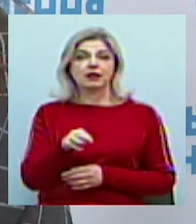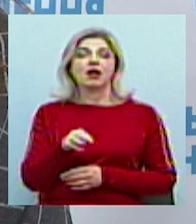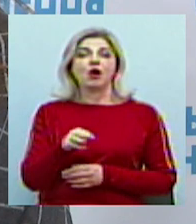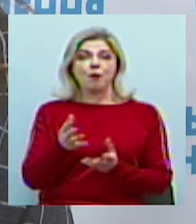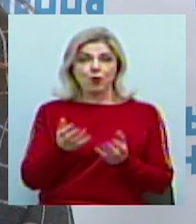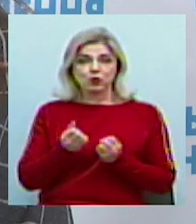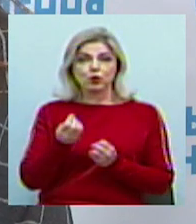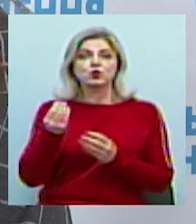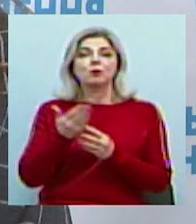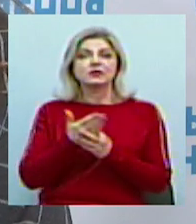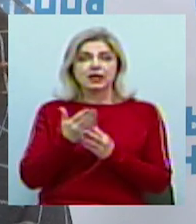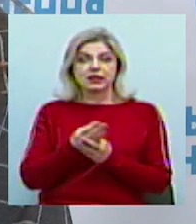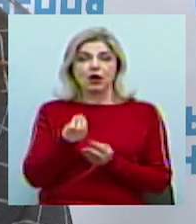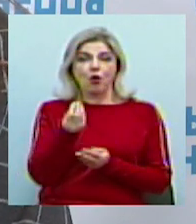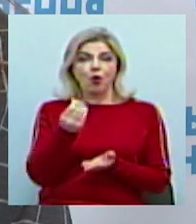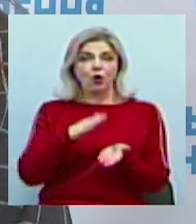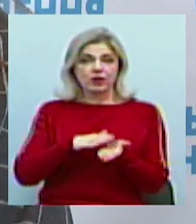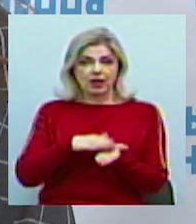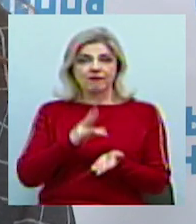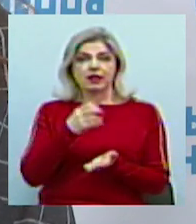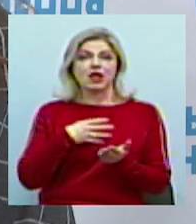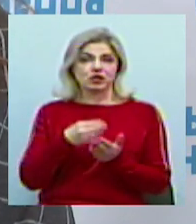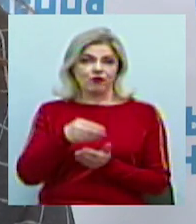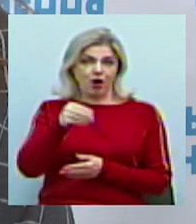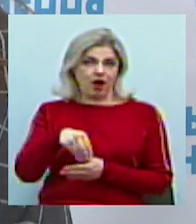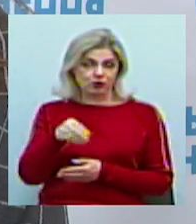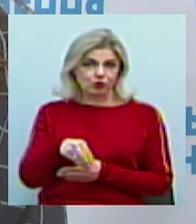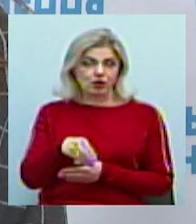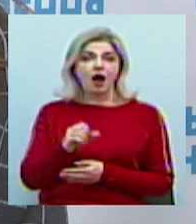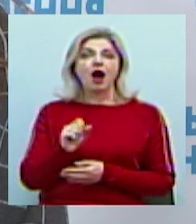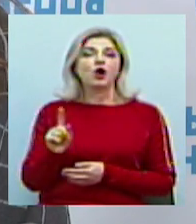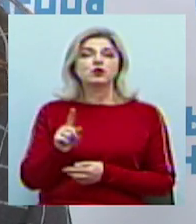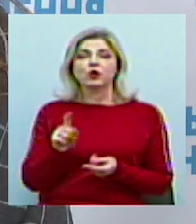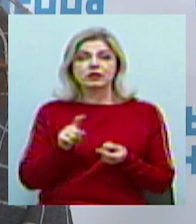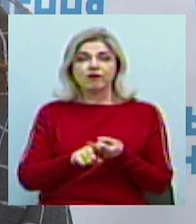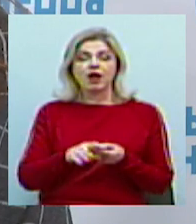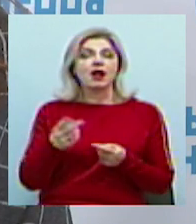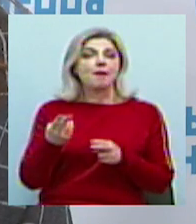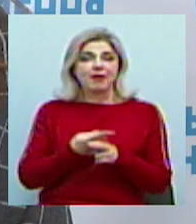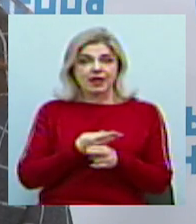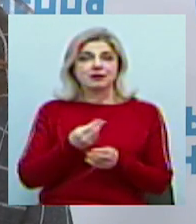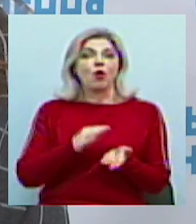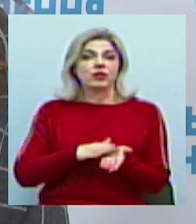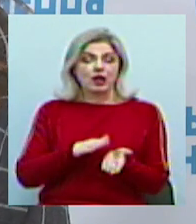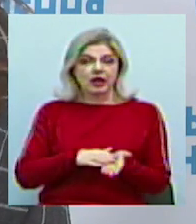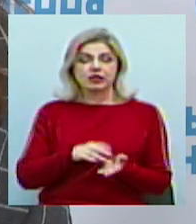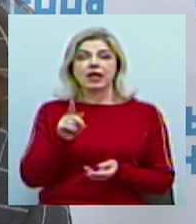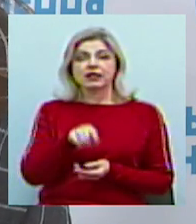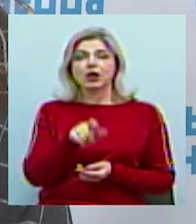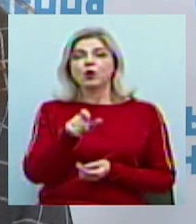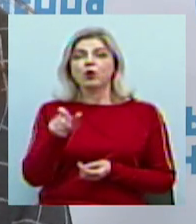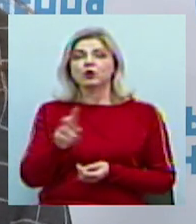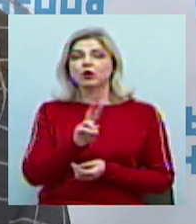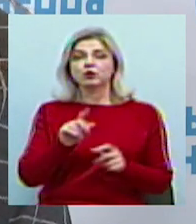отримують субсидію готівкою на свої рахунки. Що стосується безготівкової форми, то ті особи, які оформили